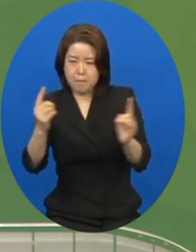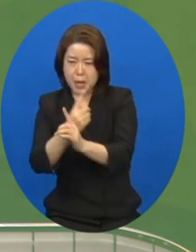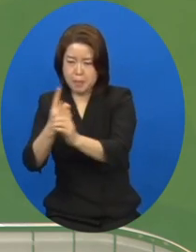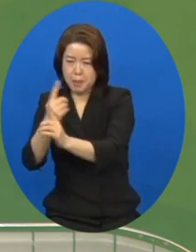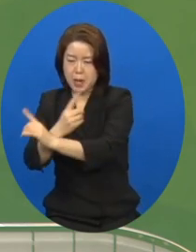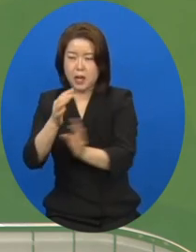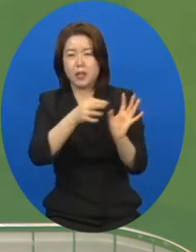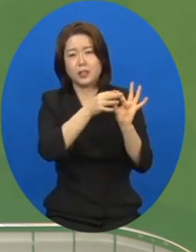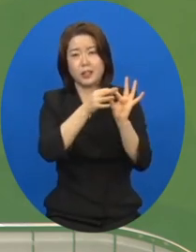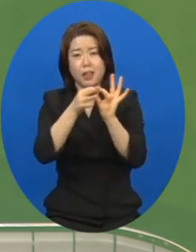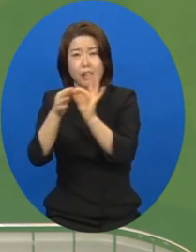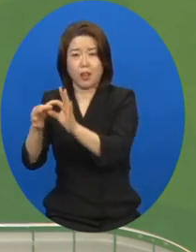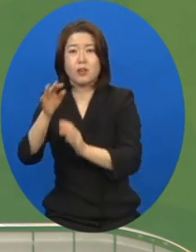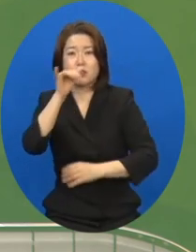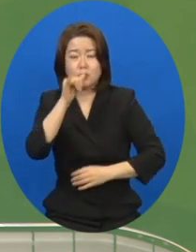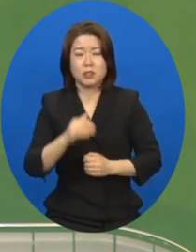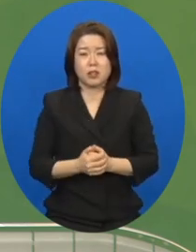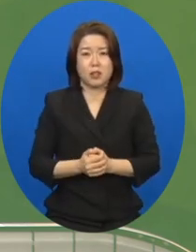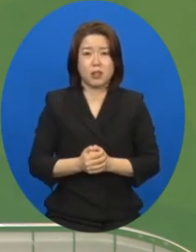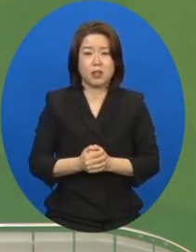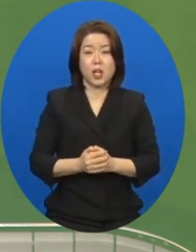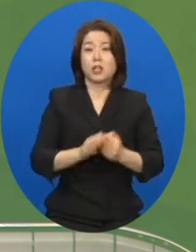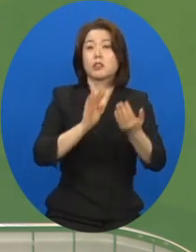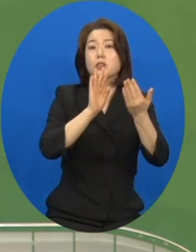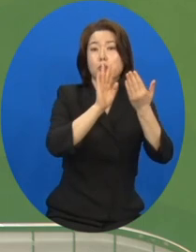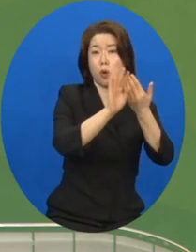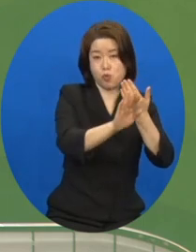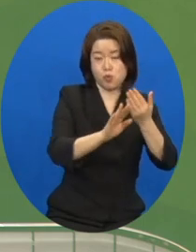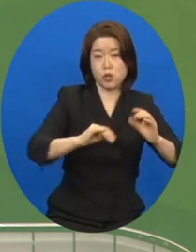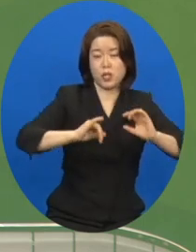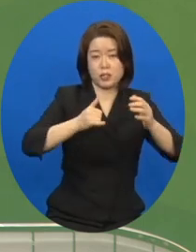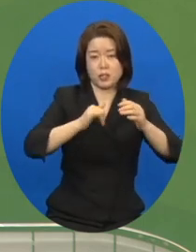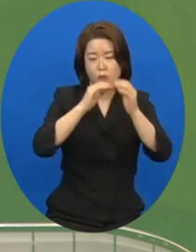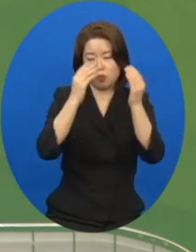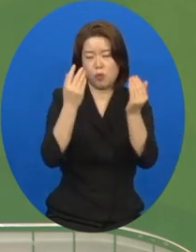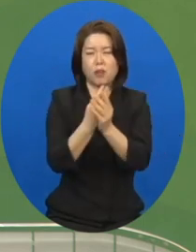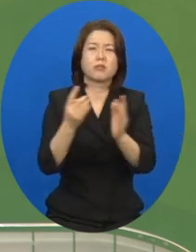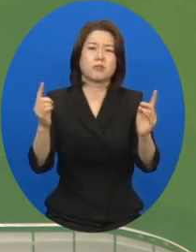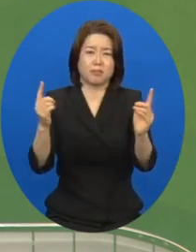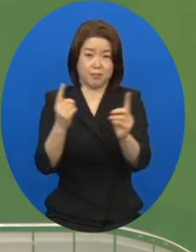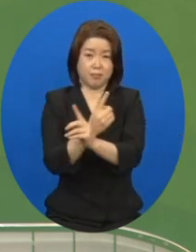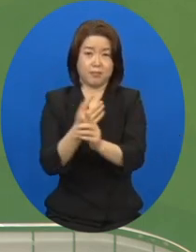이어졌습니다. 그 이후에 세상은 완전히 바뀌어져 버렸죠.